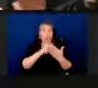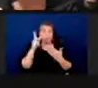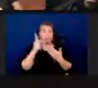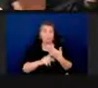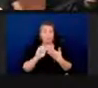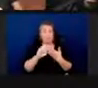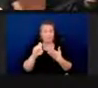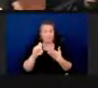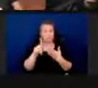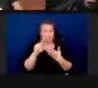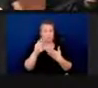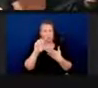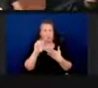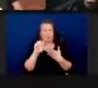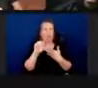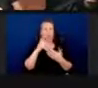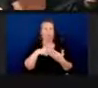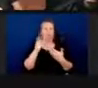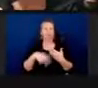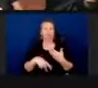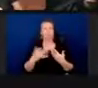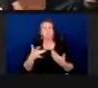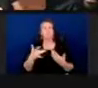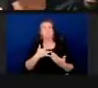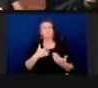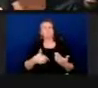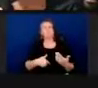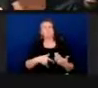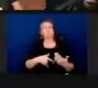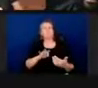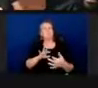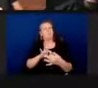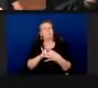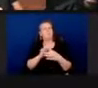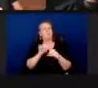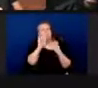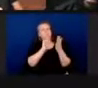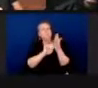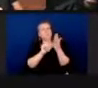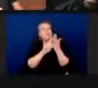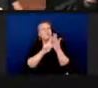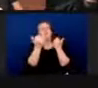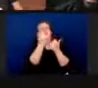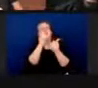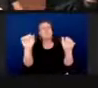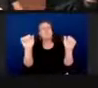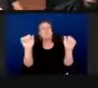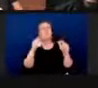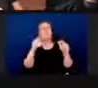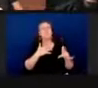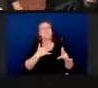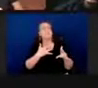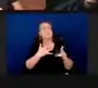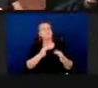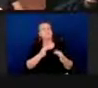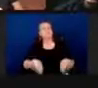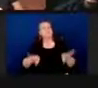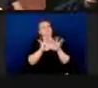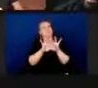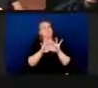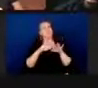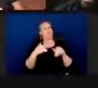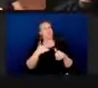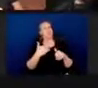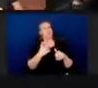Programu zetu zinazoongeza hali ya mwanafunzi kujihisi kwamba yeye ni mwenyeji, na